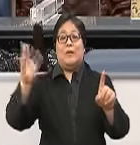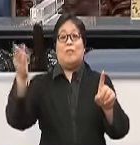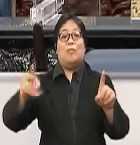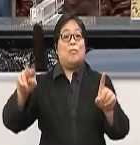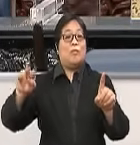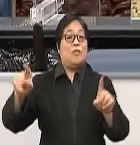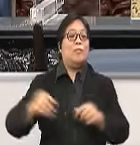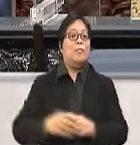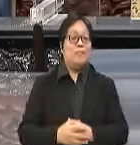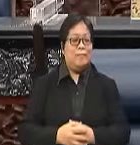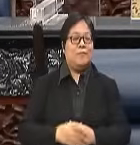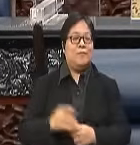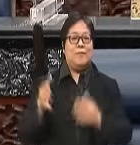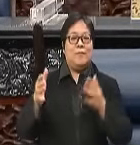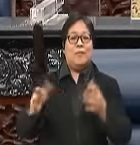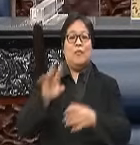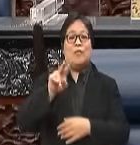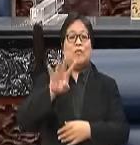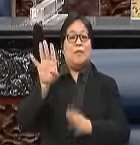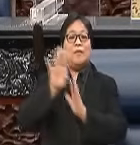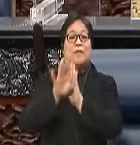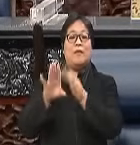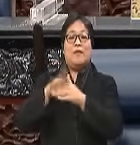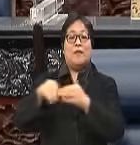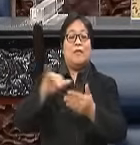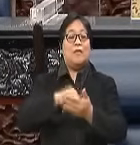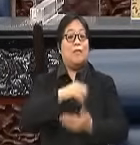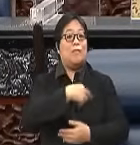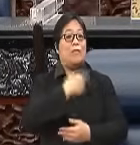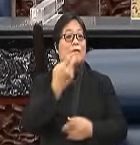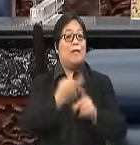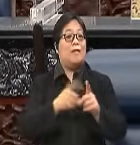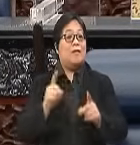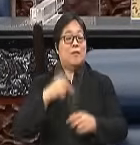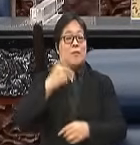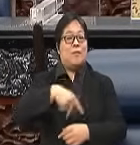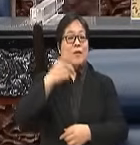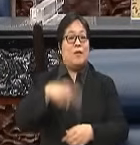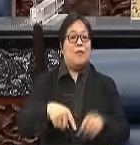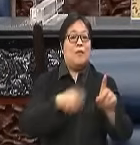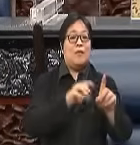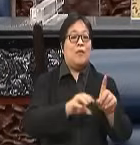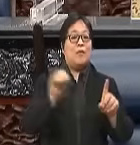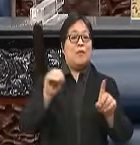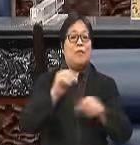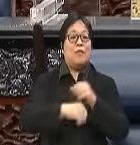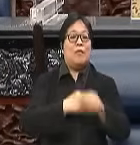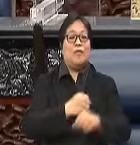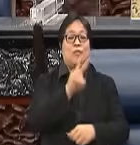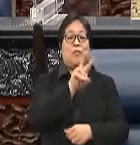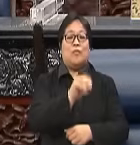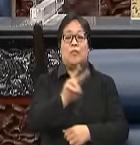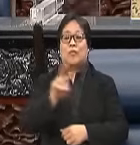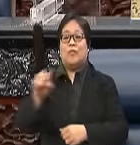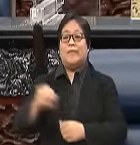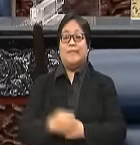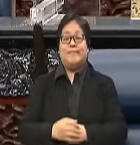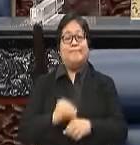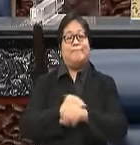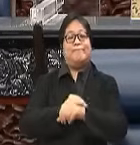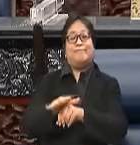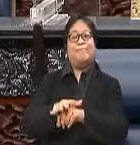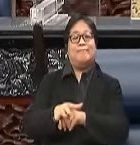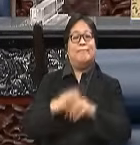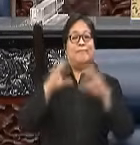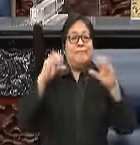sementara baginya 24 Bilang wigit merupakan kerugian di Pada pelaksanaan pkpp satu pada 2 Joglo yang menjejaskan